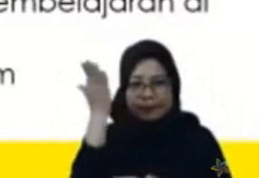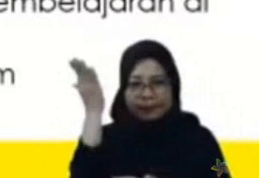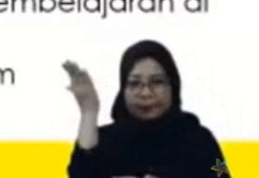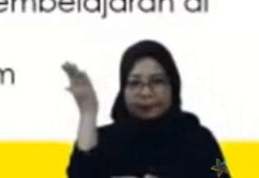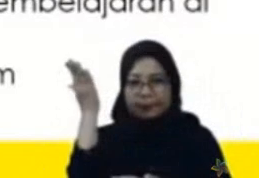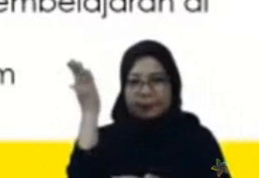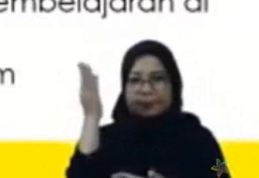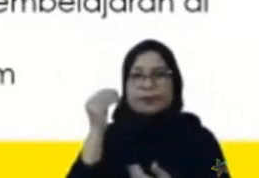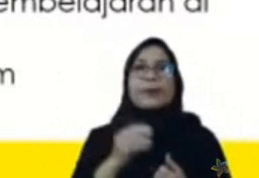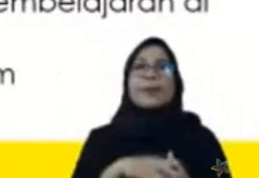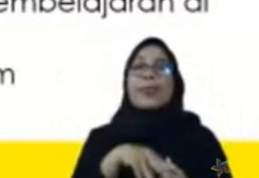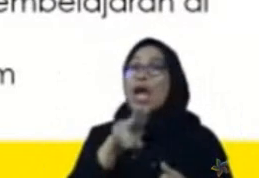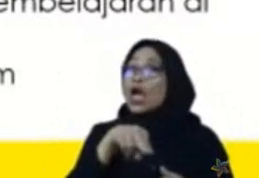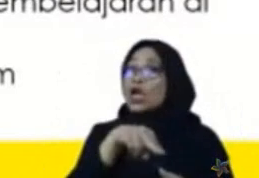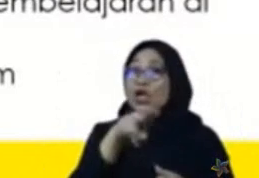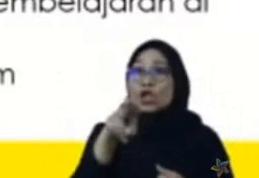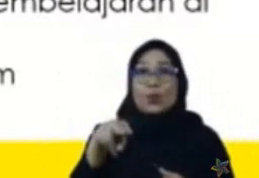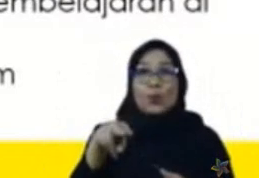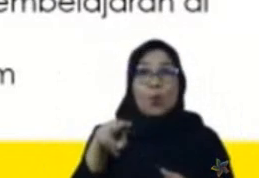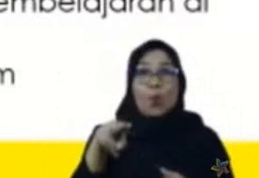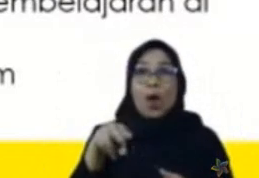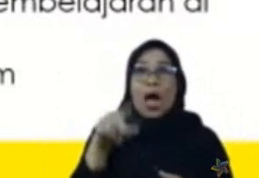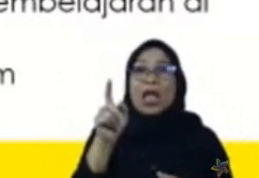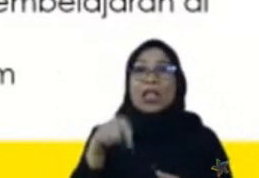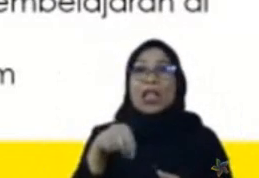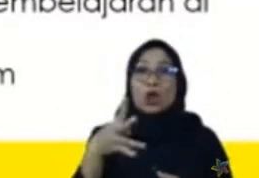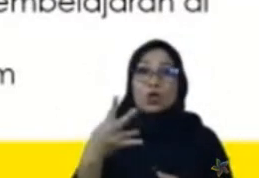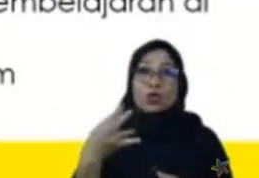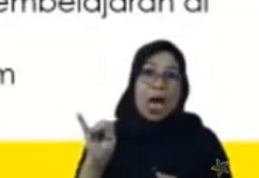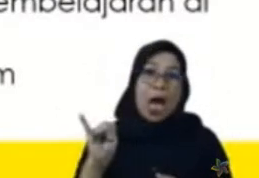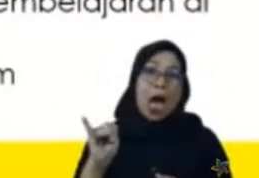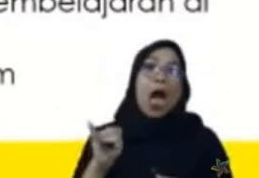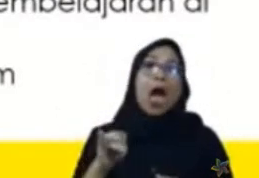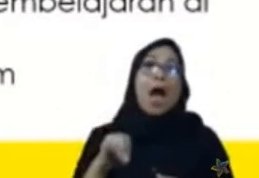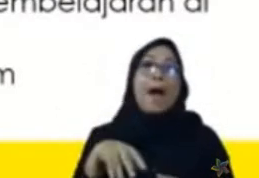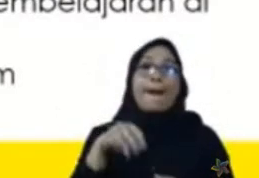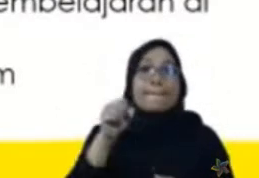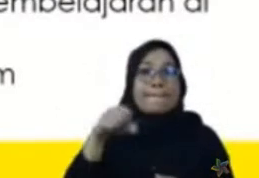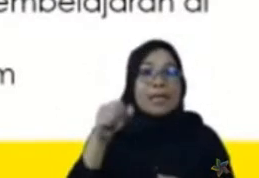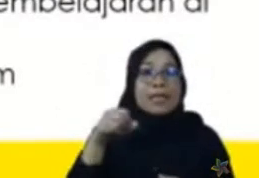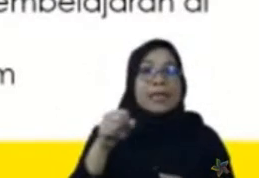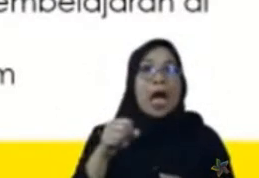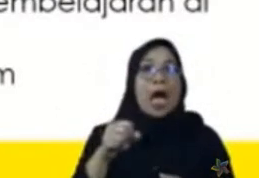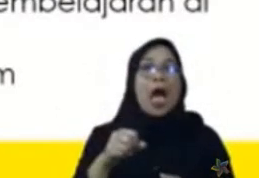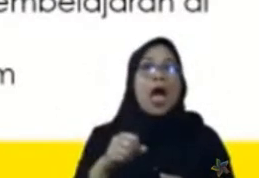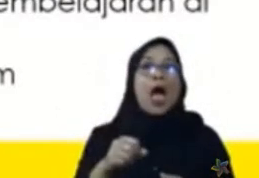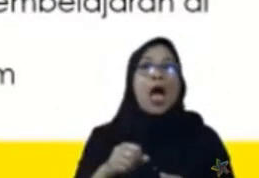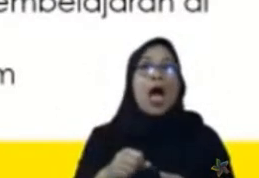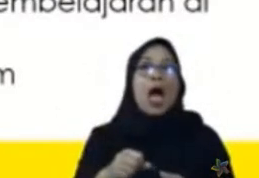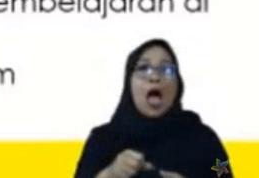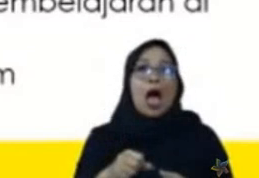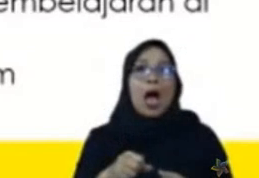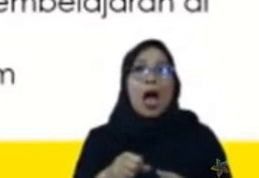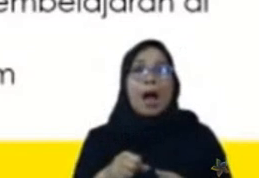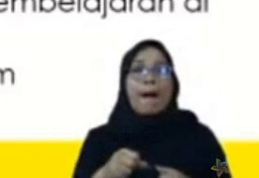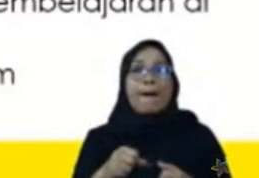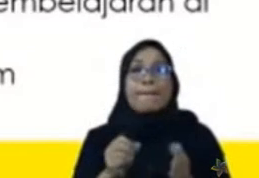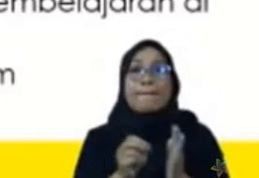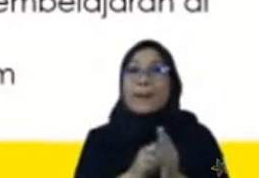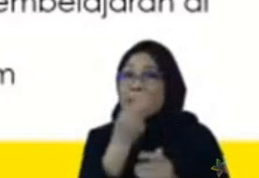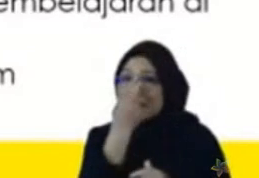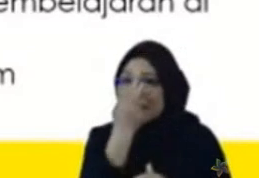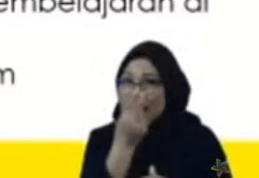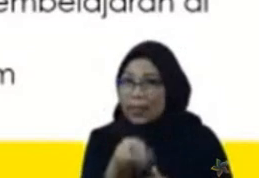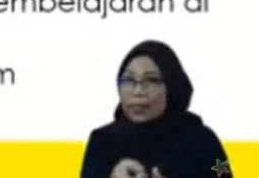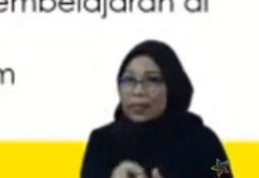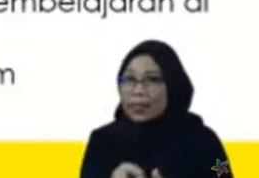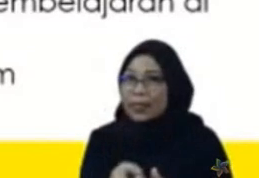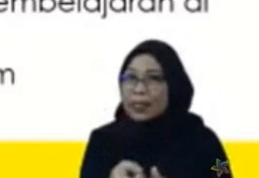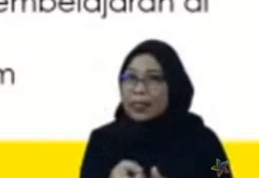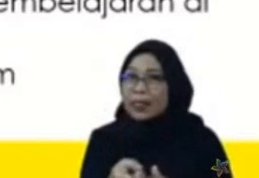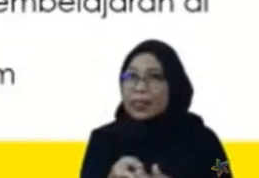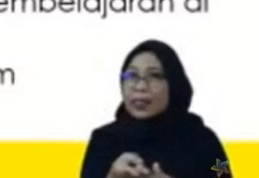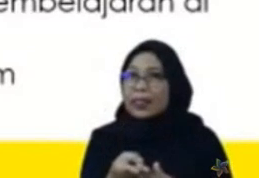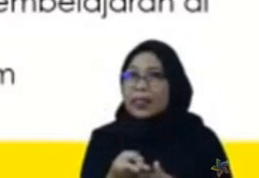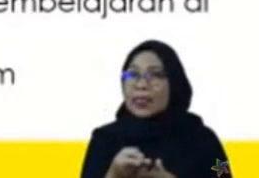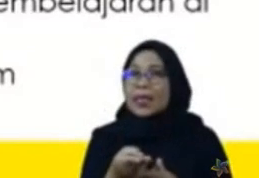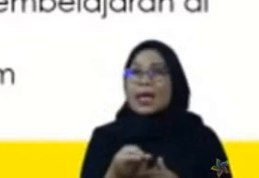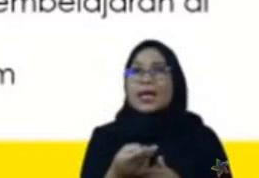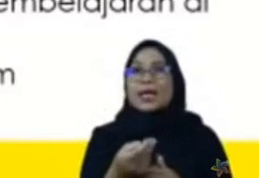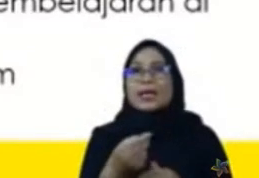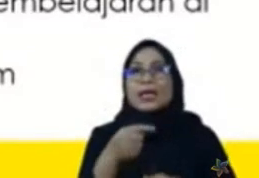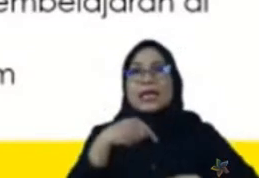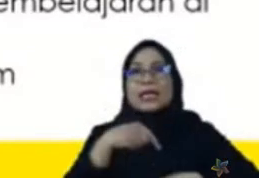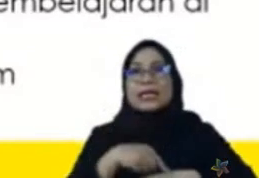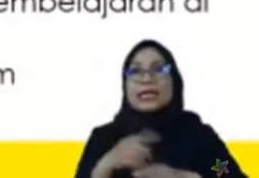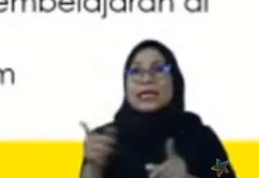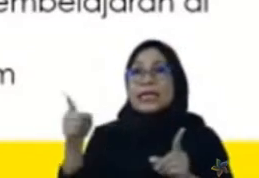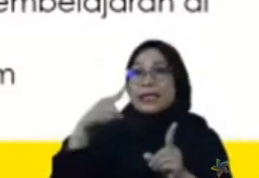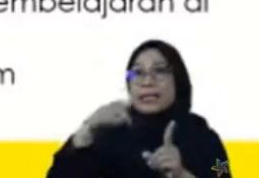Bapak Ibu semuanya tentu juga mayoritas sudah melihat tayangan yang